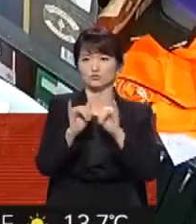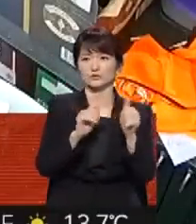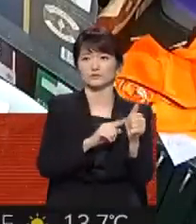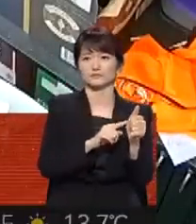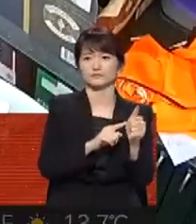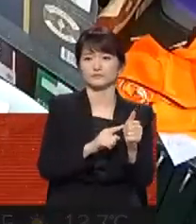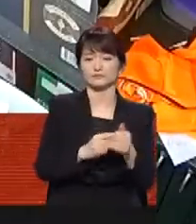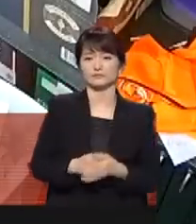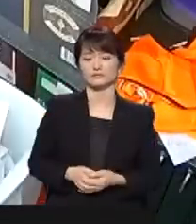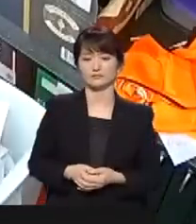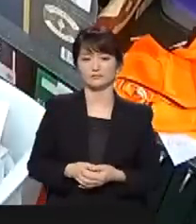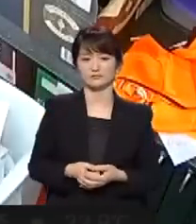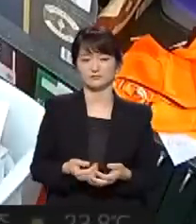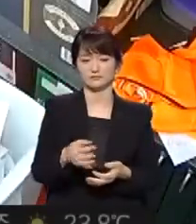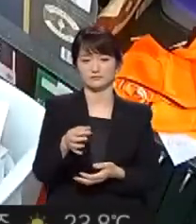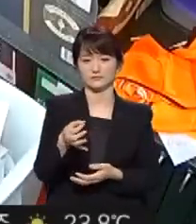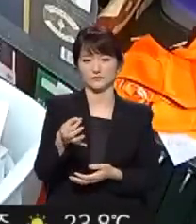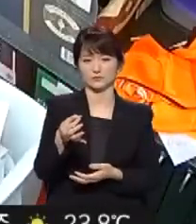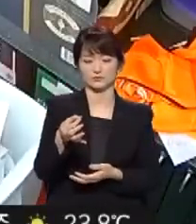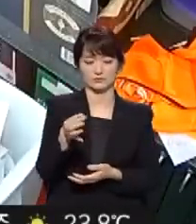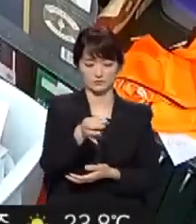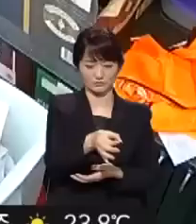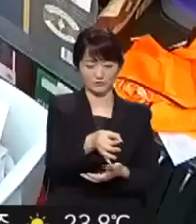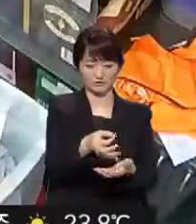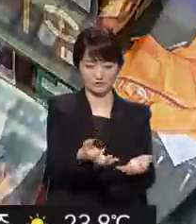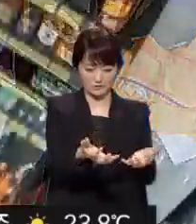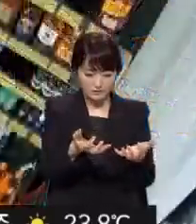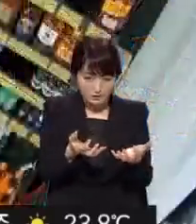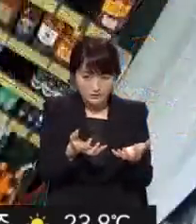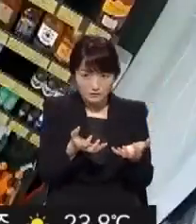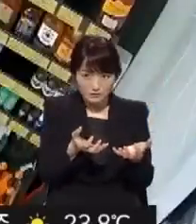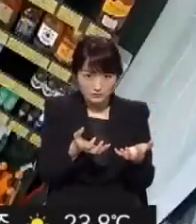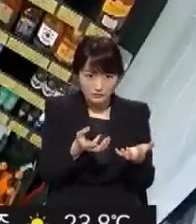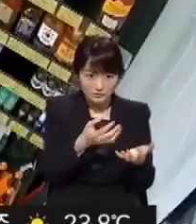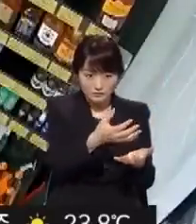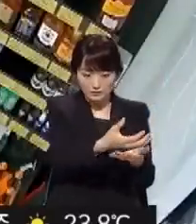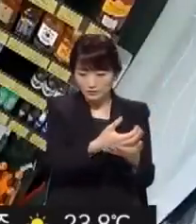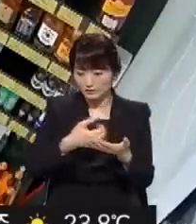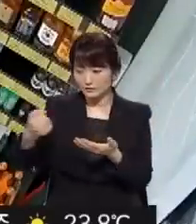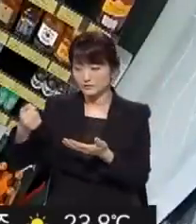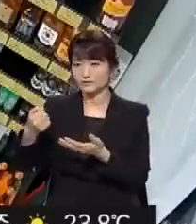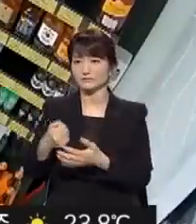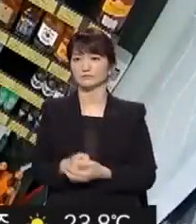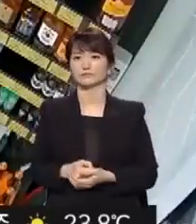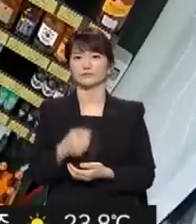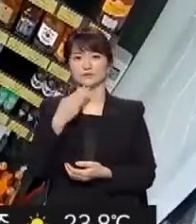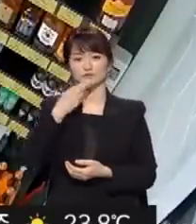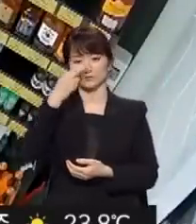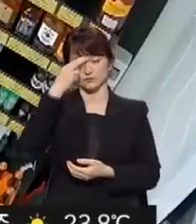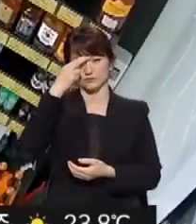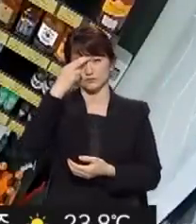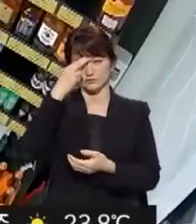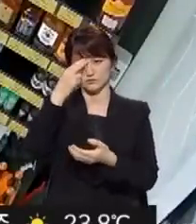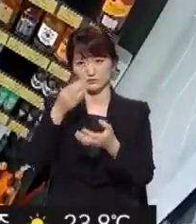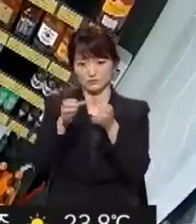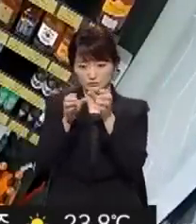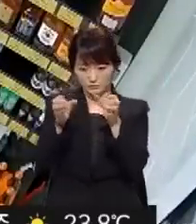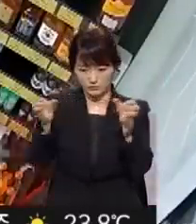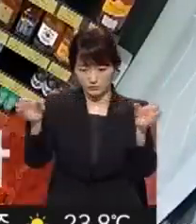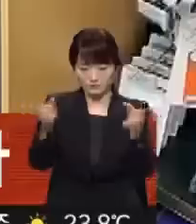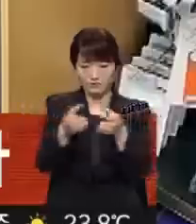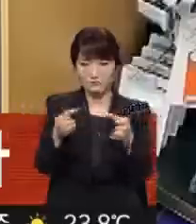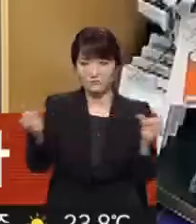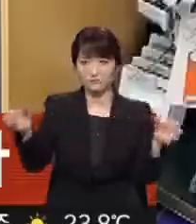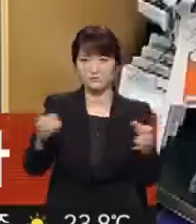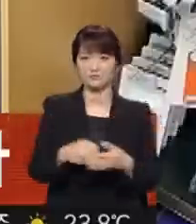곧장 계산대로 달려가서 두 개 금고부터 챙겼습니다. 그리고는 다시 들어오더니 술이 들어있는 진열대들을 살핍니다. 훔치는